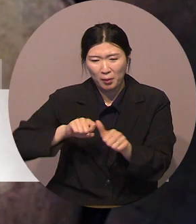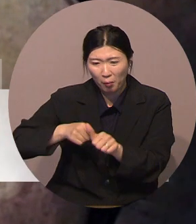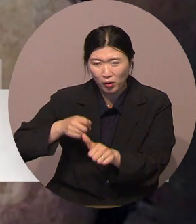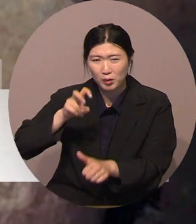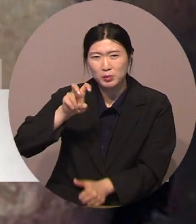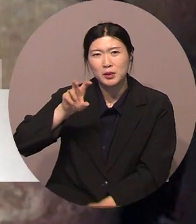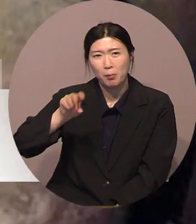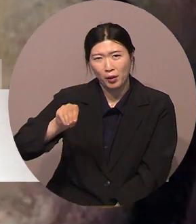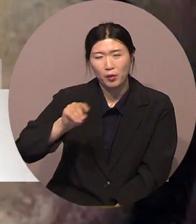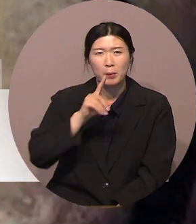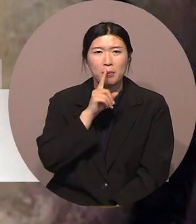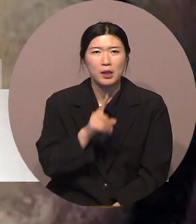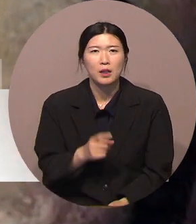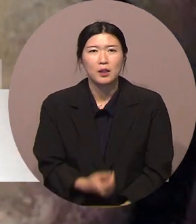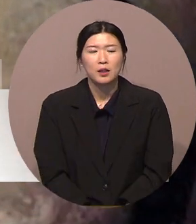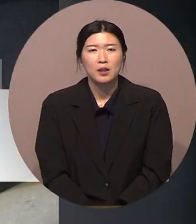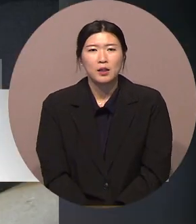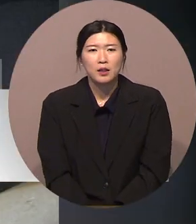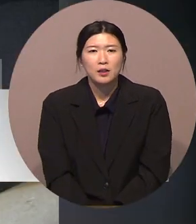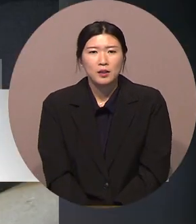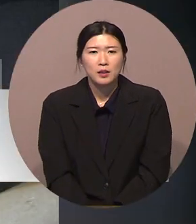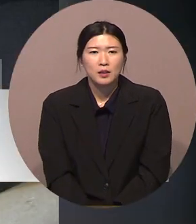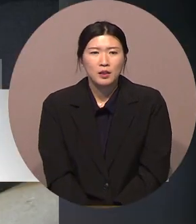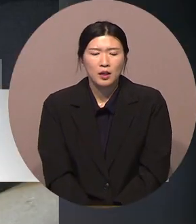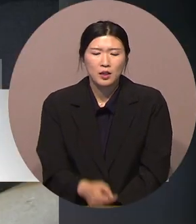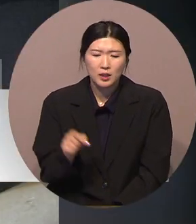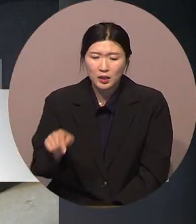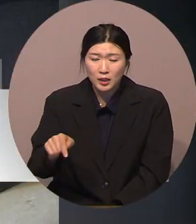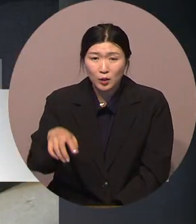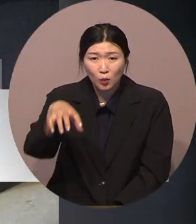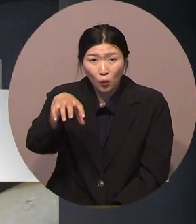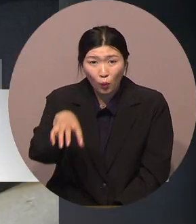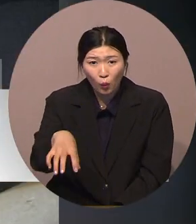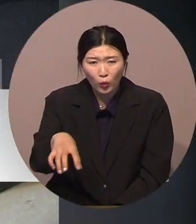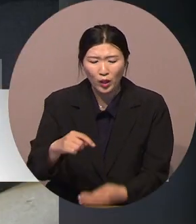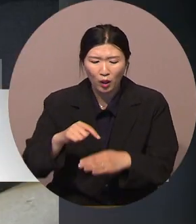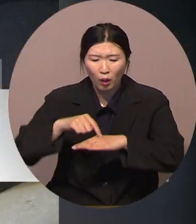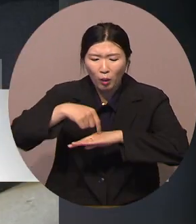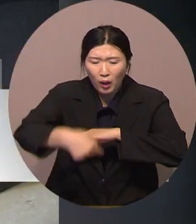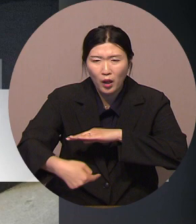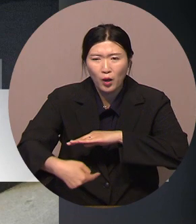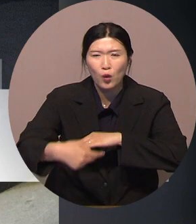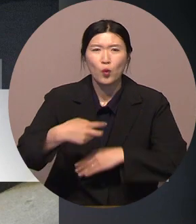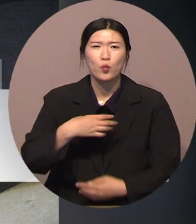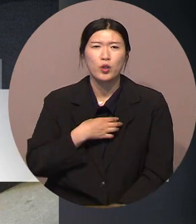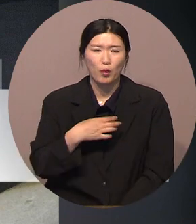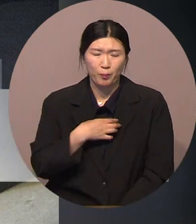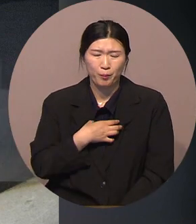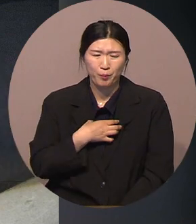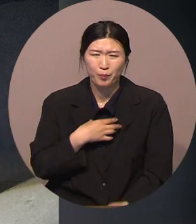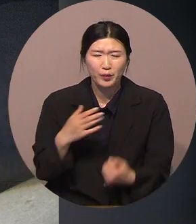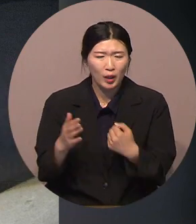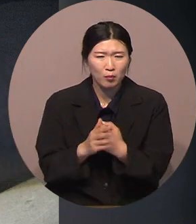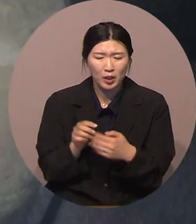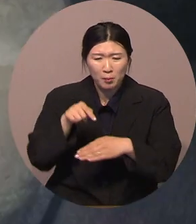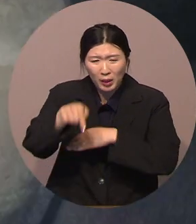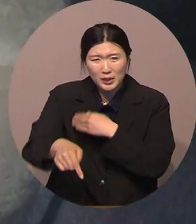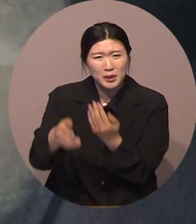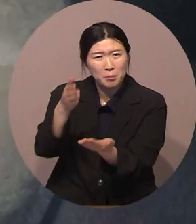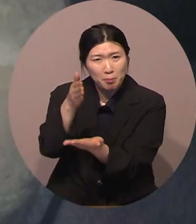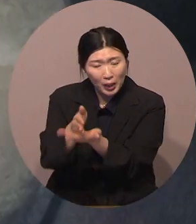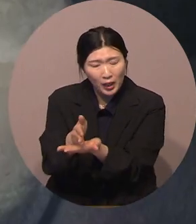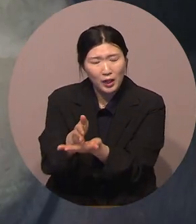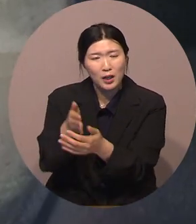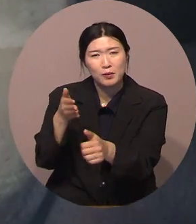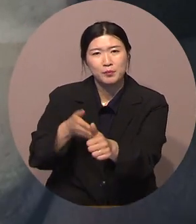원씩을 부과했다고 밝혔습니다 해경은 테트라포드는 추락 가능성이 크고 탈출도 쉽지 않아 출입 해서는